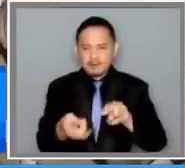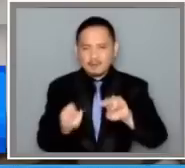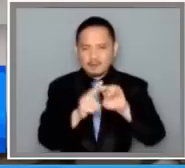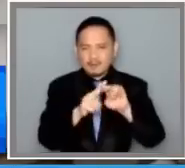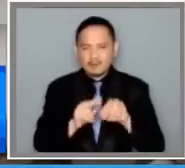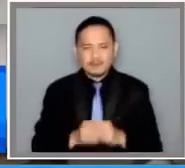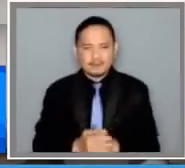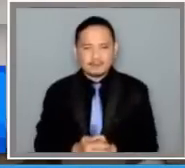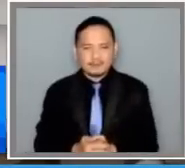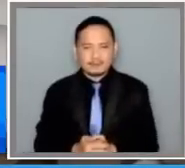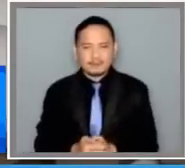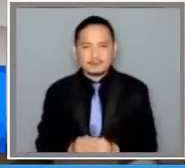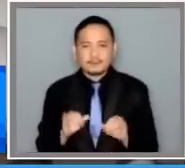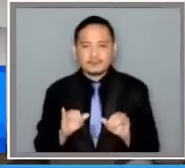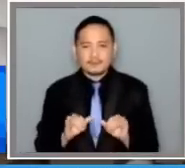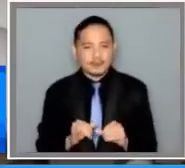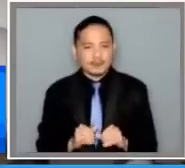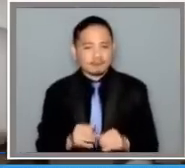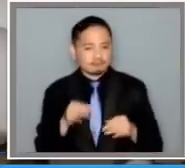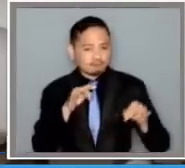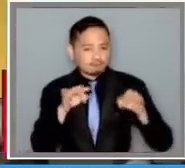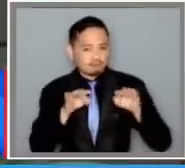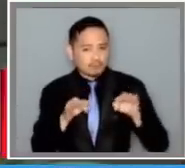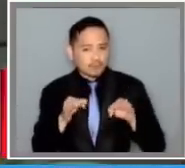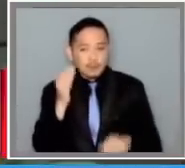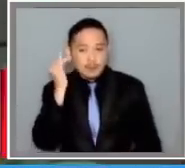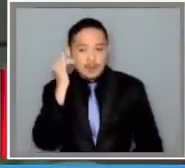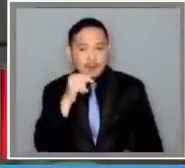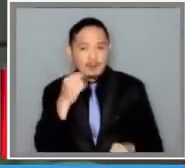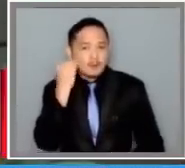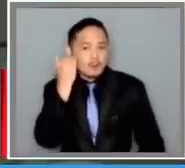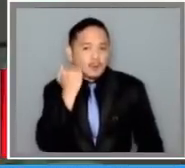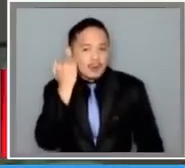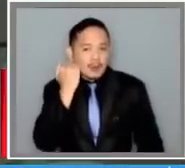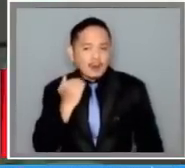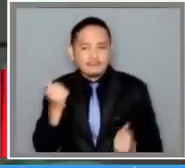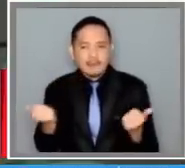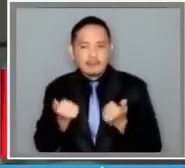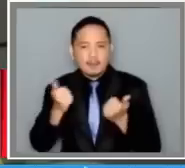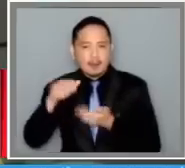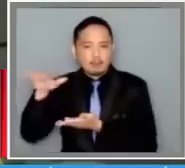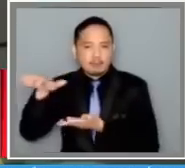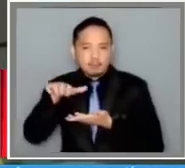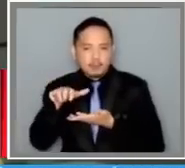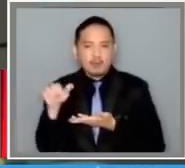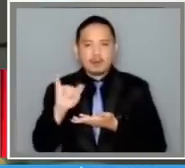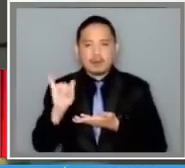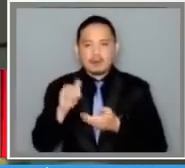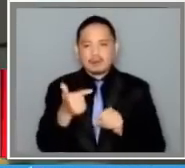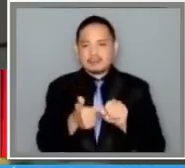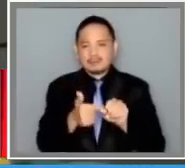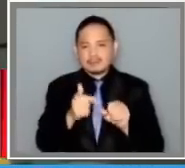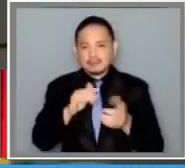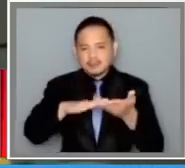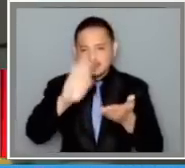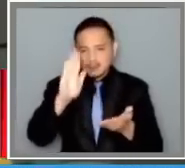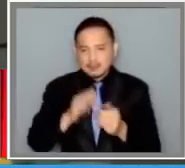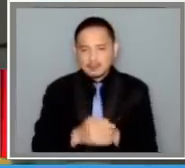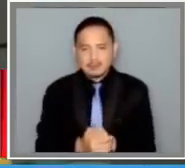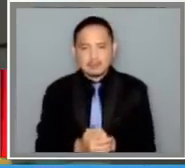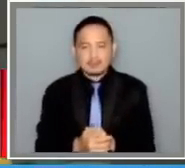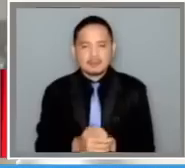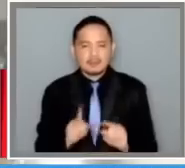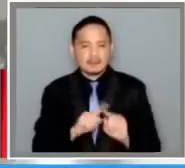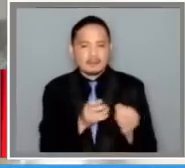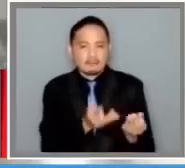po sa supply. Tapos mataas daw po ang mga ang gasolina, ganyan, mga feeds. Yan po ang